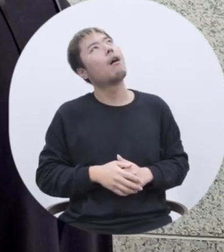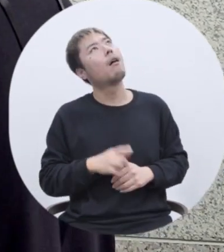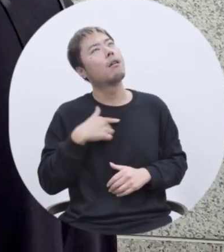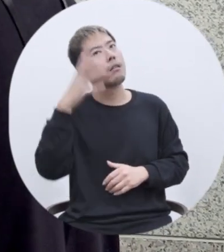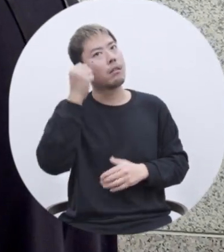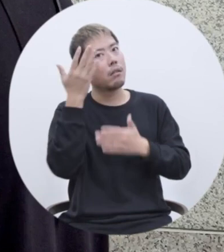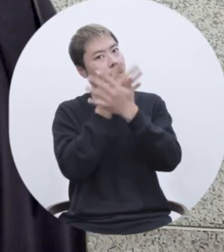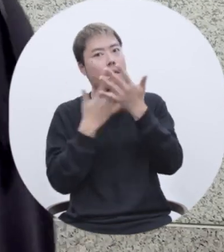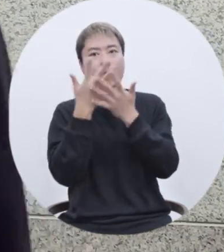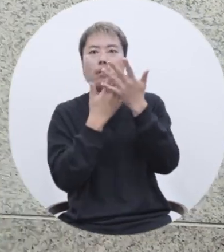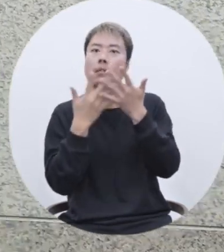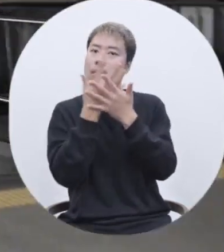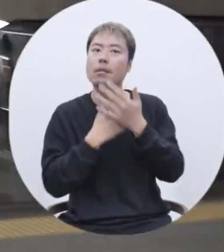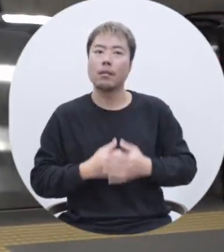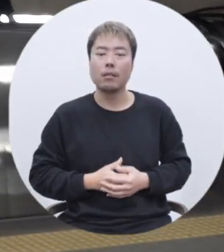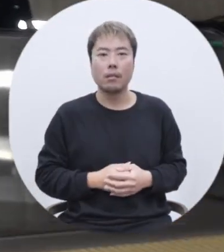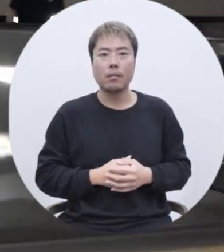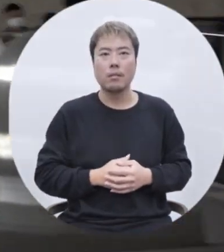그거는 잘 기억이 안 나네요.